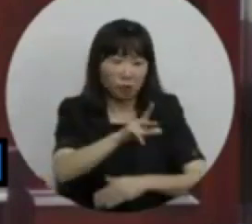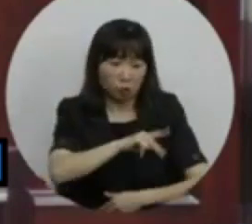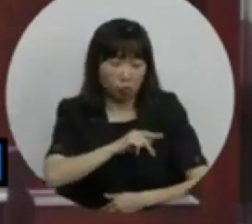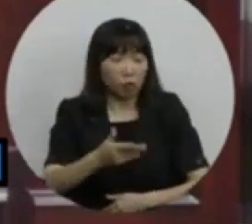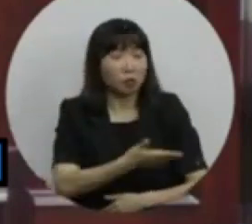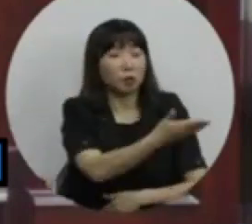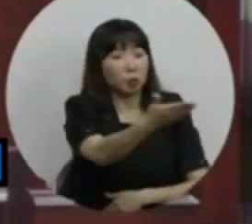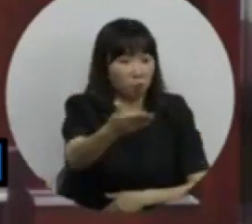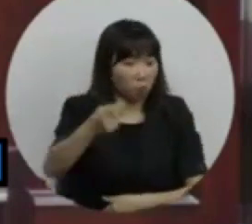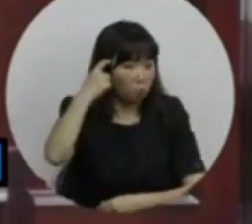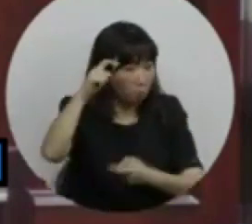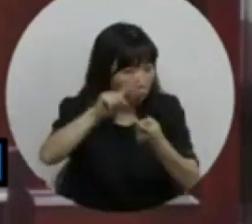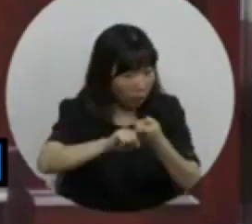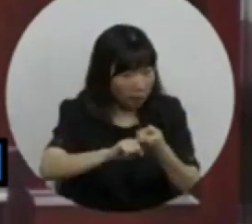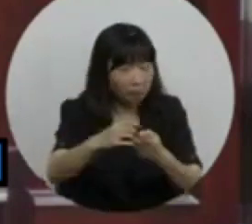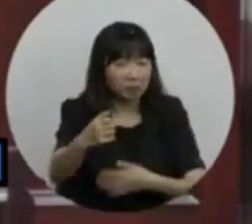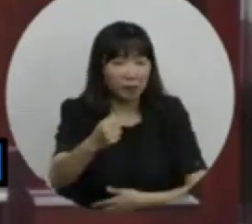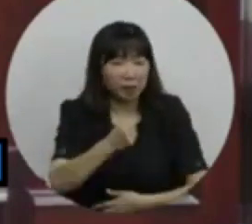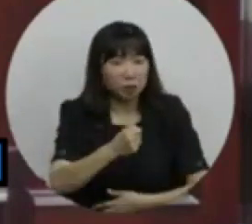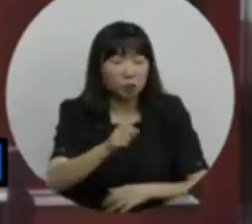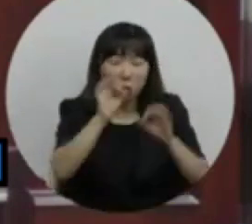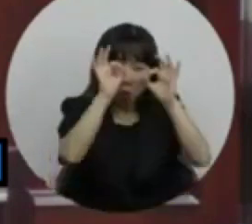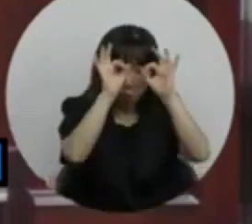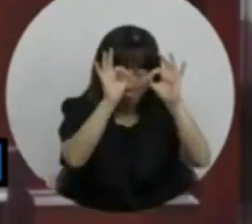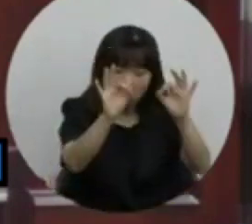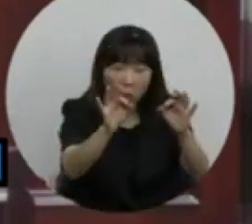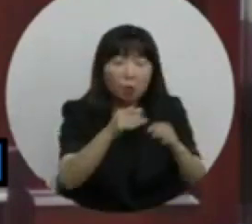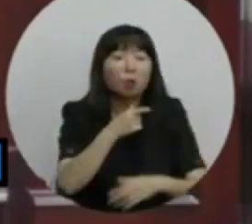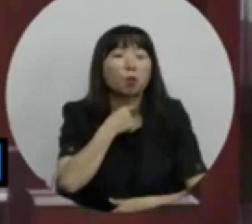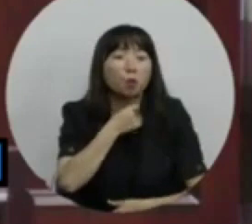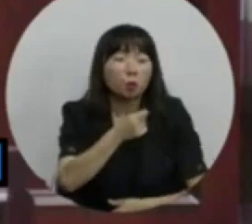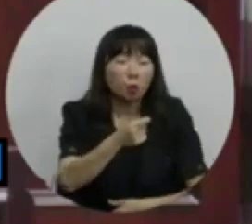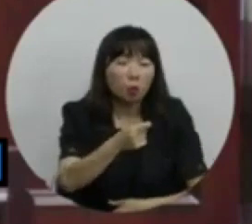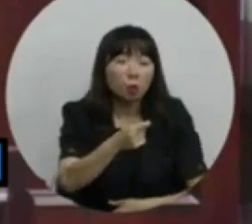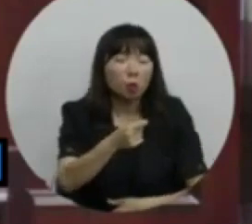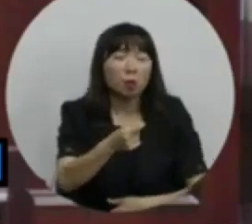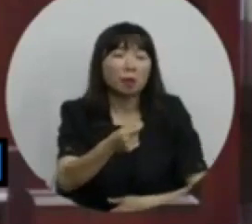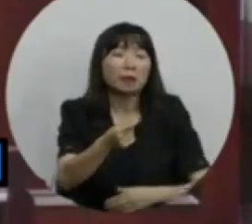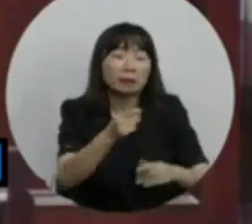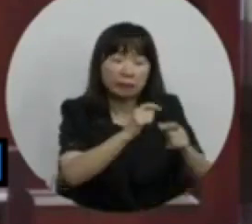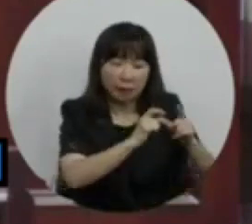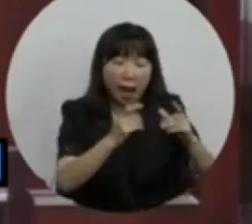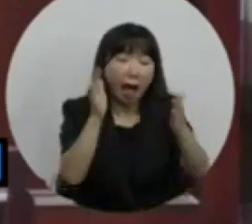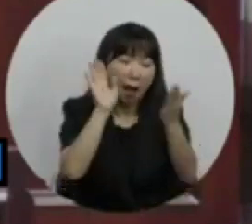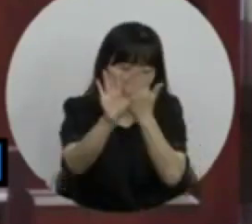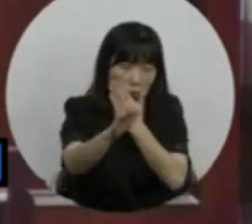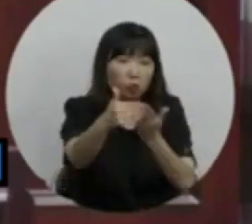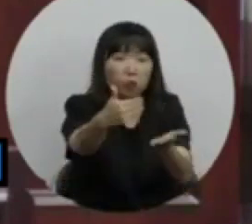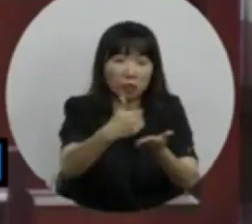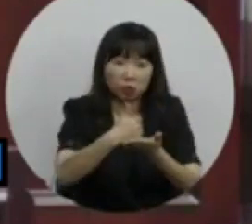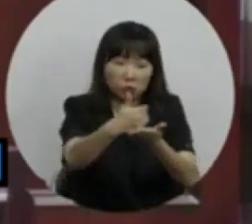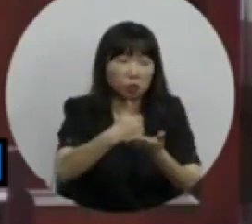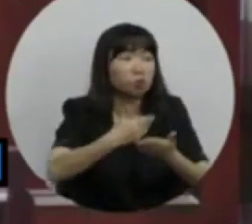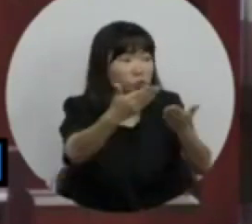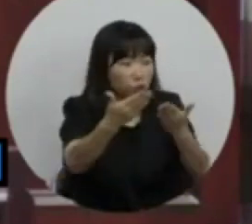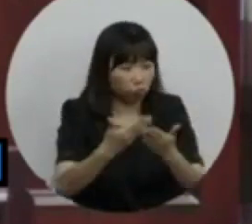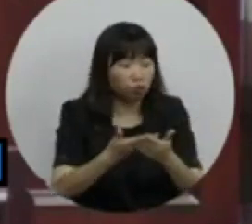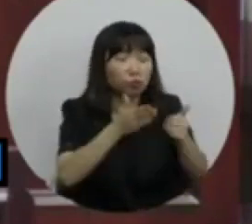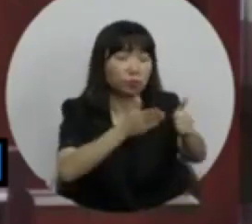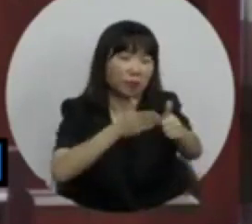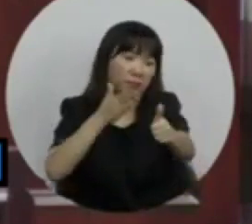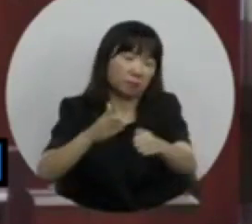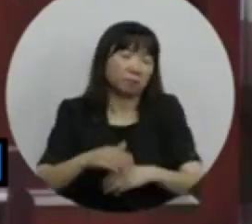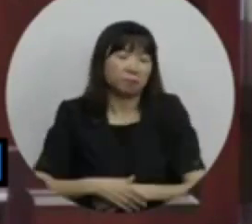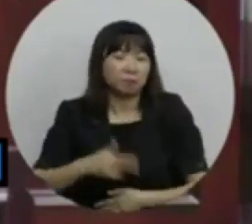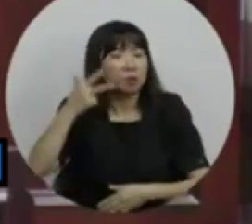갖고 지켜봐 주시길 바라며 아낌없는 고견과 지원을 부탁드립니다. 우리 시는